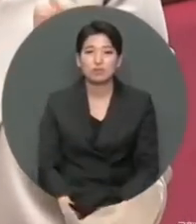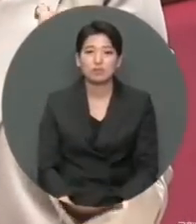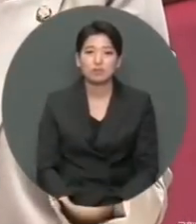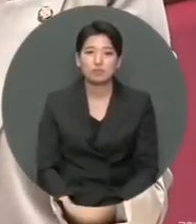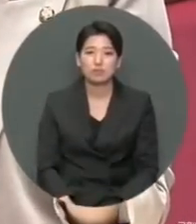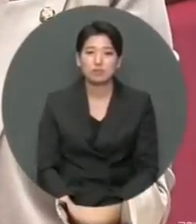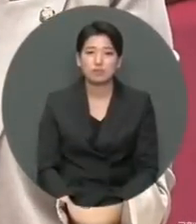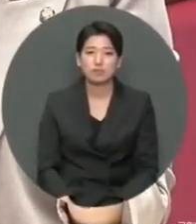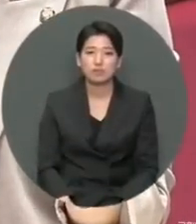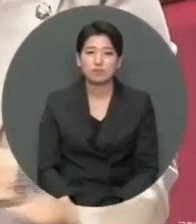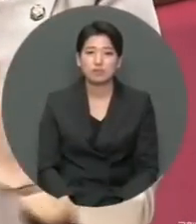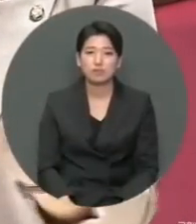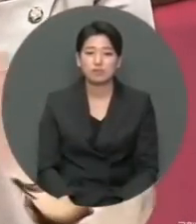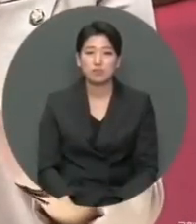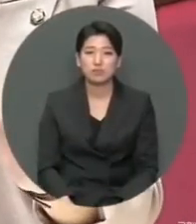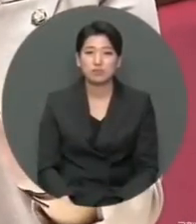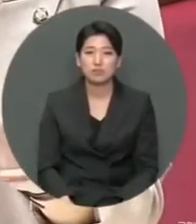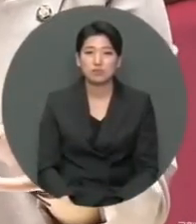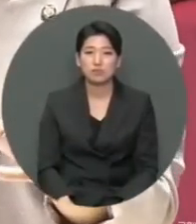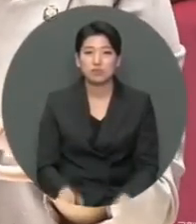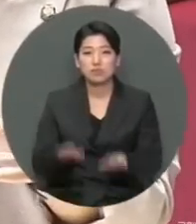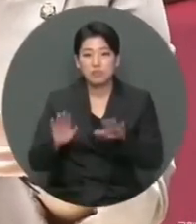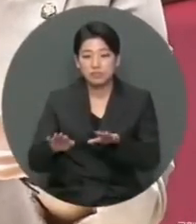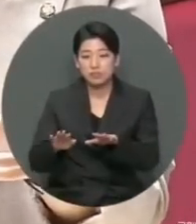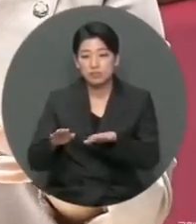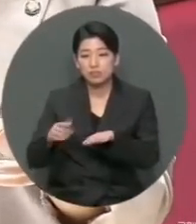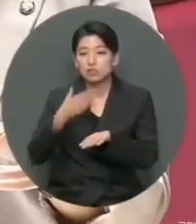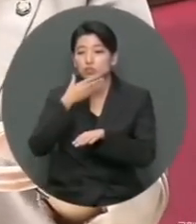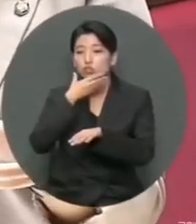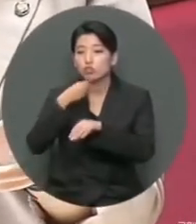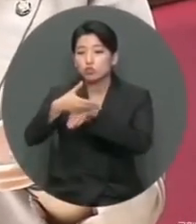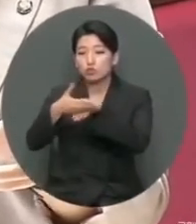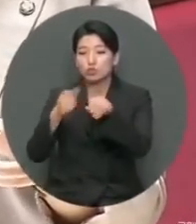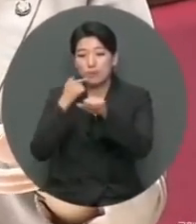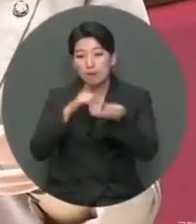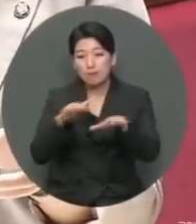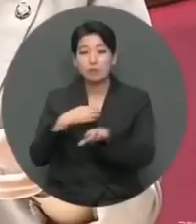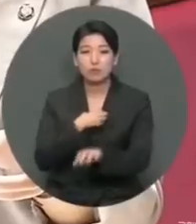현재 기존 후쿠시마 바다는 위험하고요. 거기에 오염수 방류